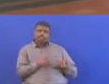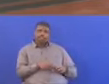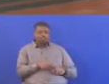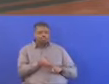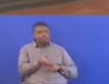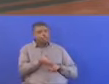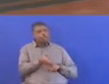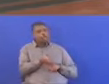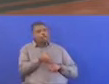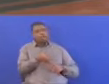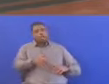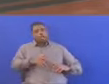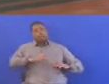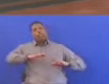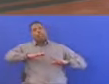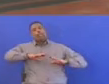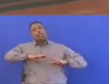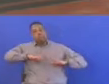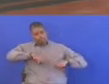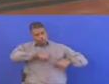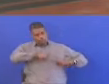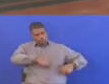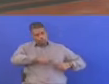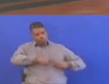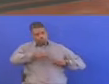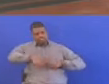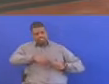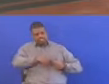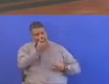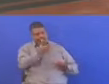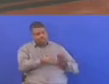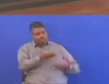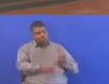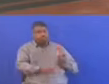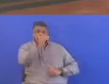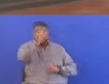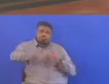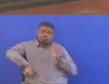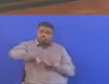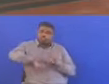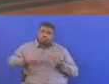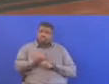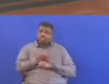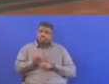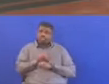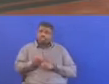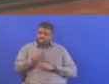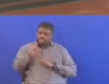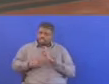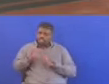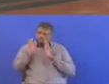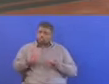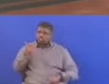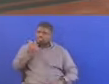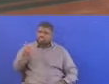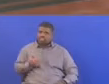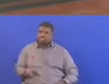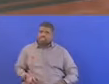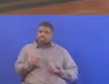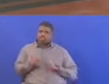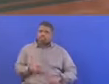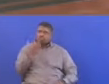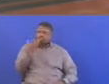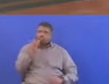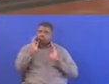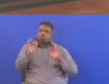nimekuwa mkikonga mioyo ya Tanzania kwa kucheza mpira wa viwango vya juu na kuifanya ligi kuu ya Tanzania kuwa ligi kuu bora ya tano